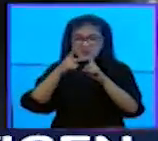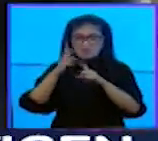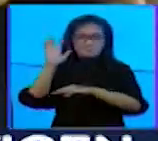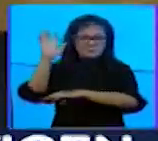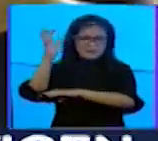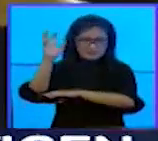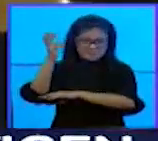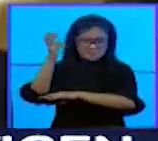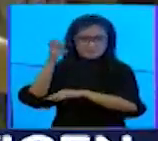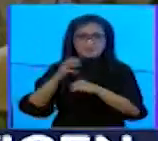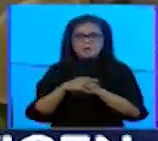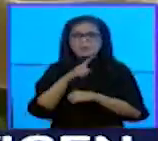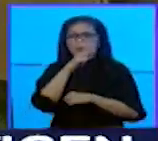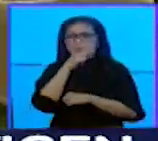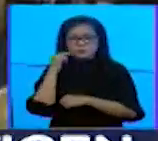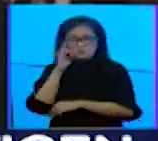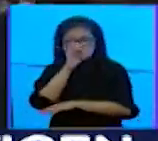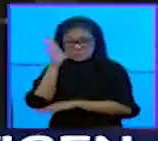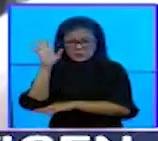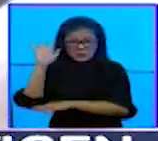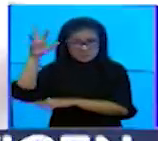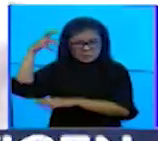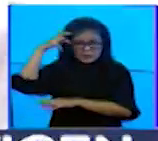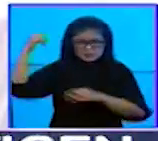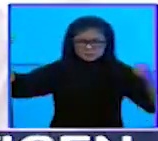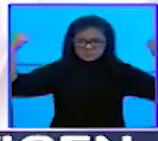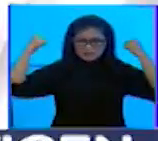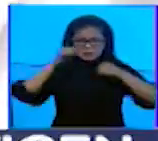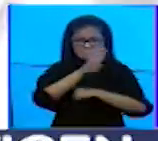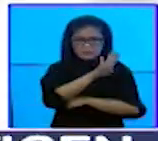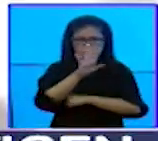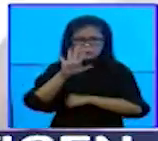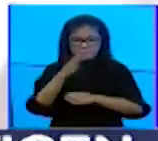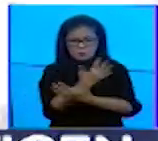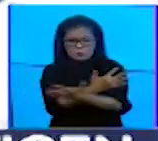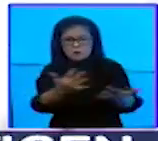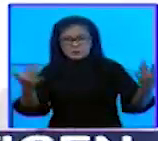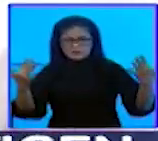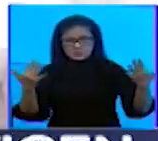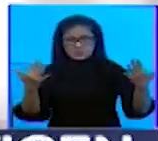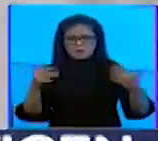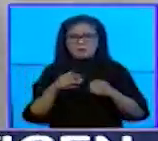Minggu siang, Dinas Kesehatan Kota Tangerang mengambil sampel sebanyak 45 warga dari total 250 pengungsi.